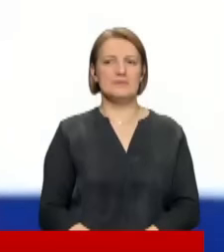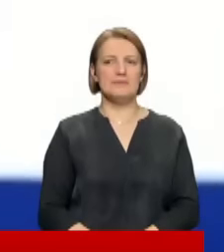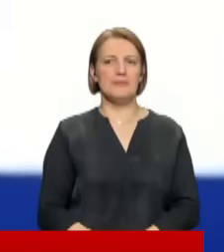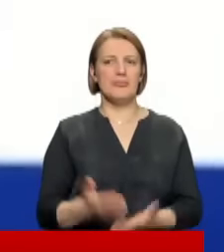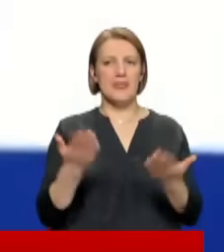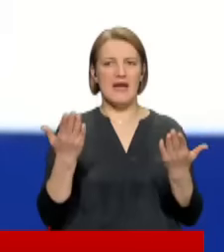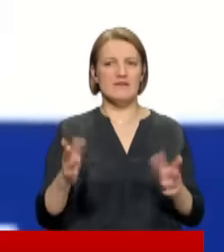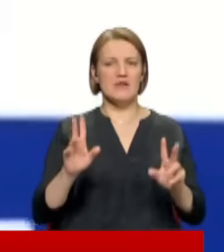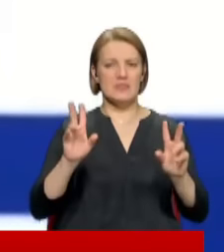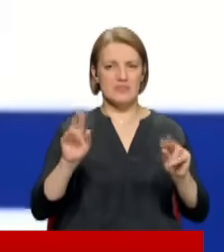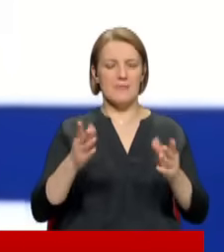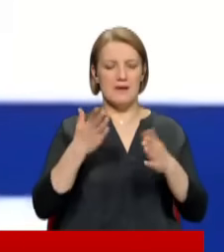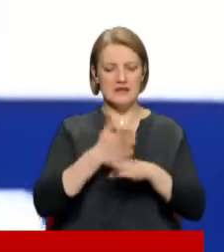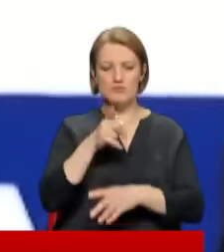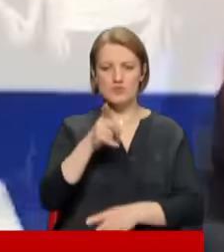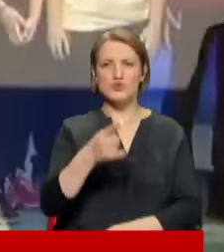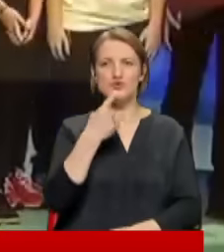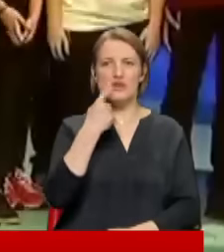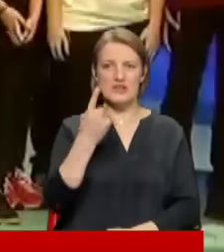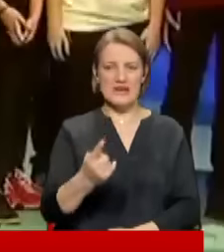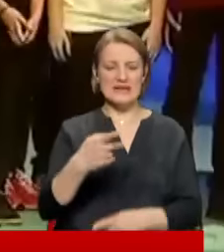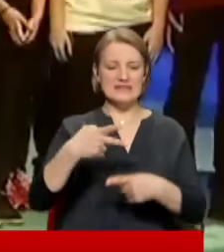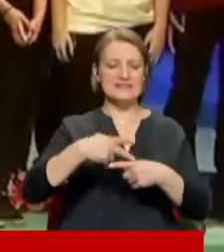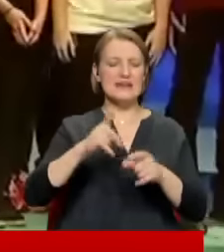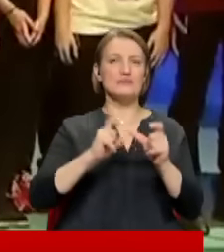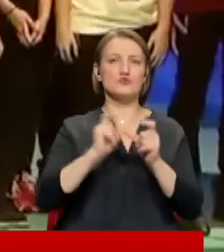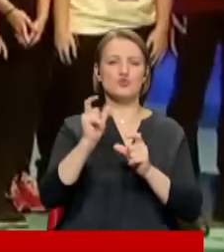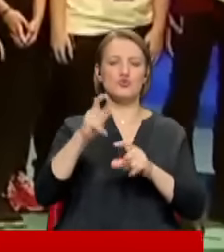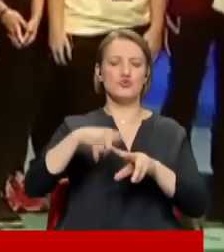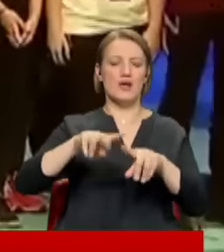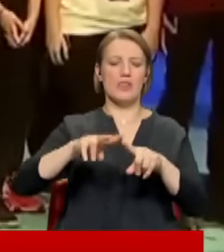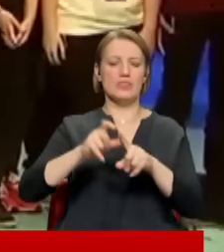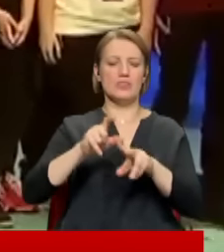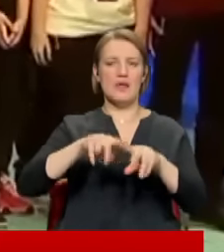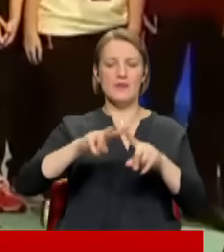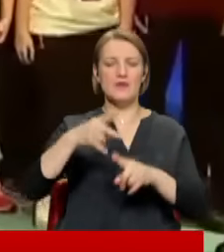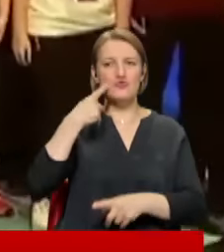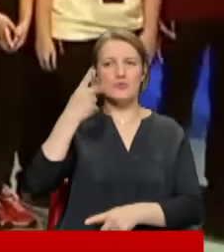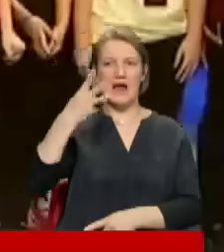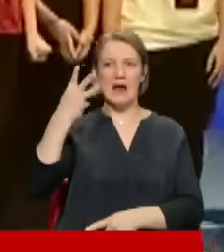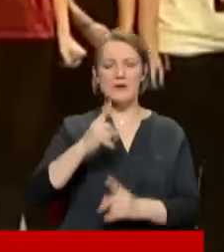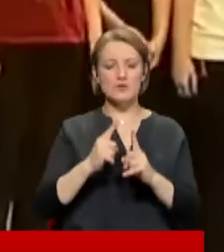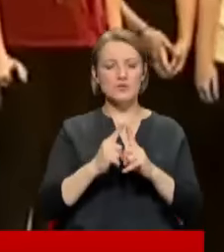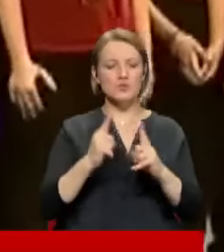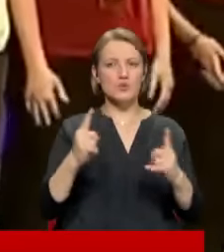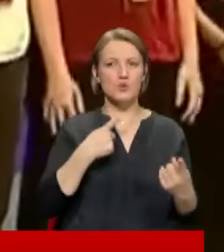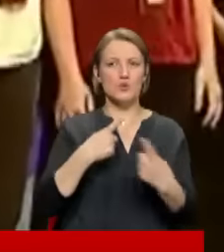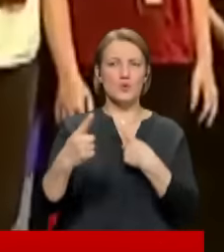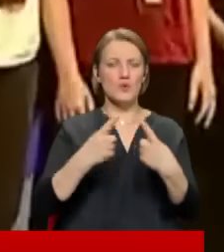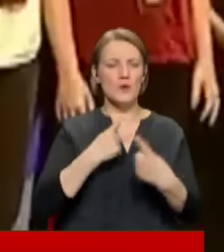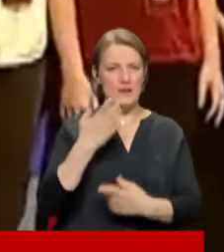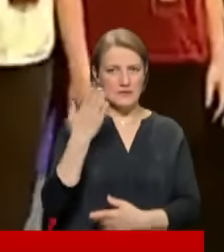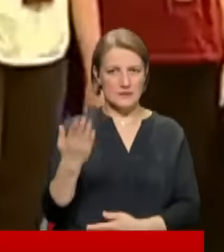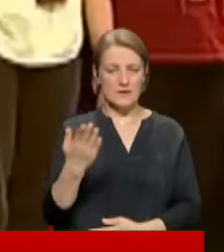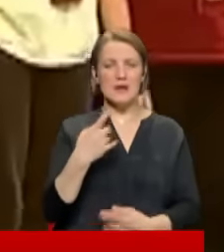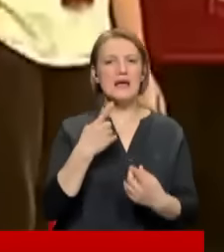Evet, tam da aslında bunu söyleyecektim. Zeynep Sucan'dan sahnede Erdoğan'la uzun uzun konuştu. İddiasına